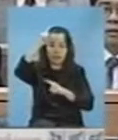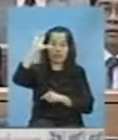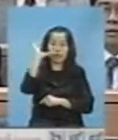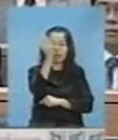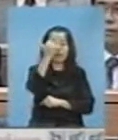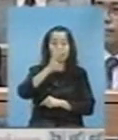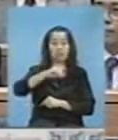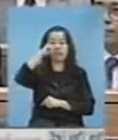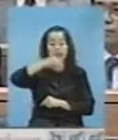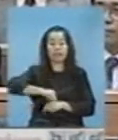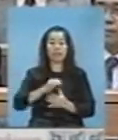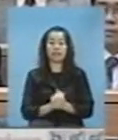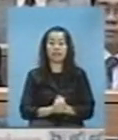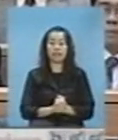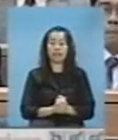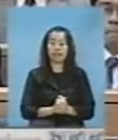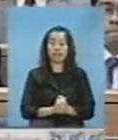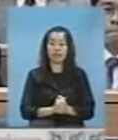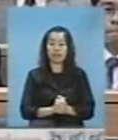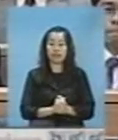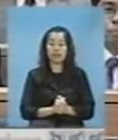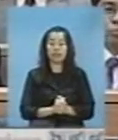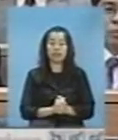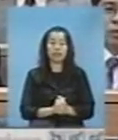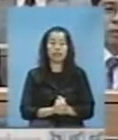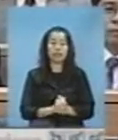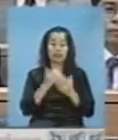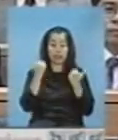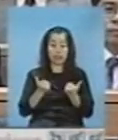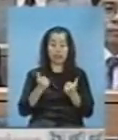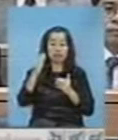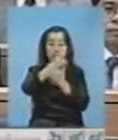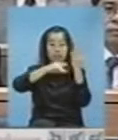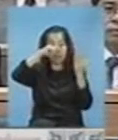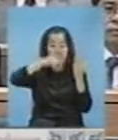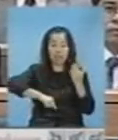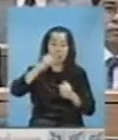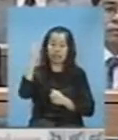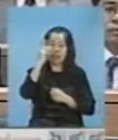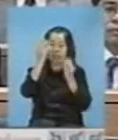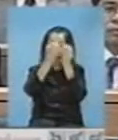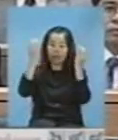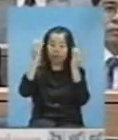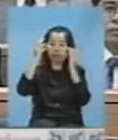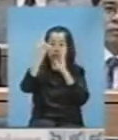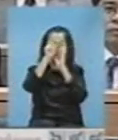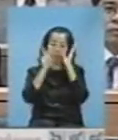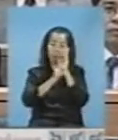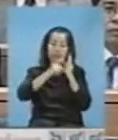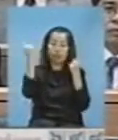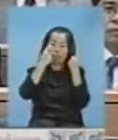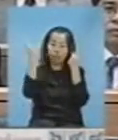หนึ่งหรือจะบอกว่าใช้รัฐธรรมนูญเปลืองที่สุดในโลกประเทศหนึ่ง